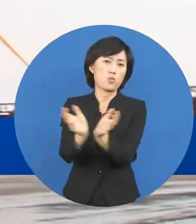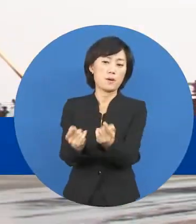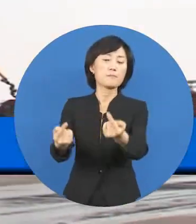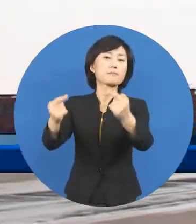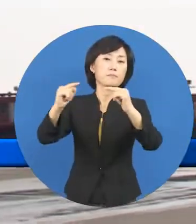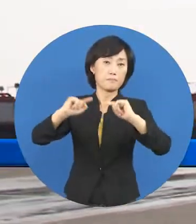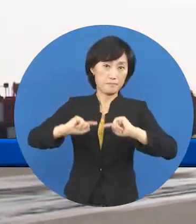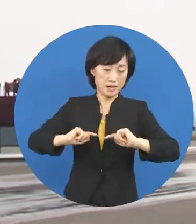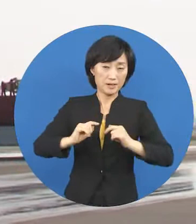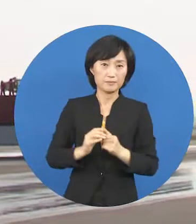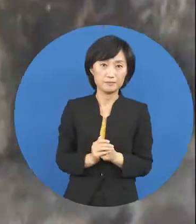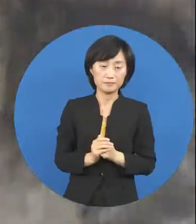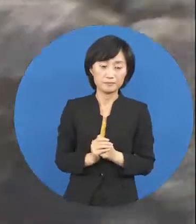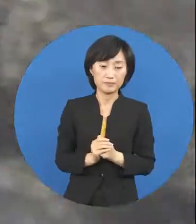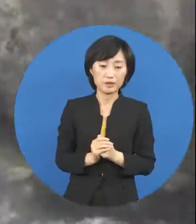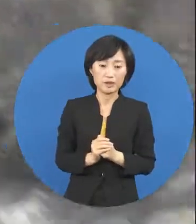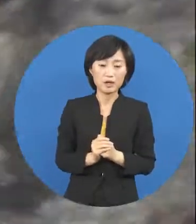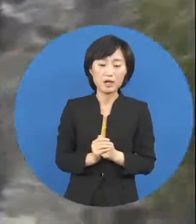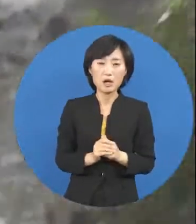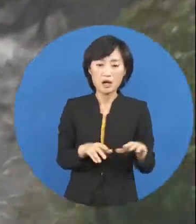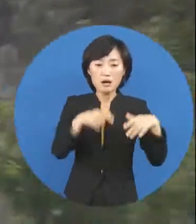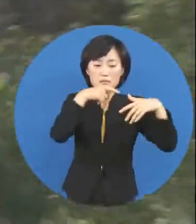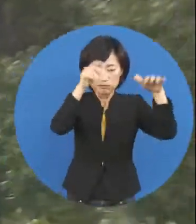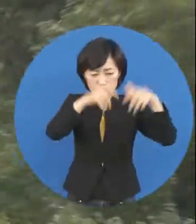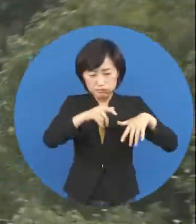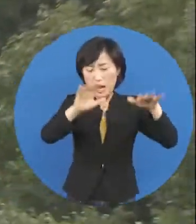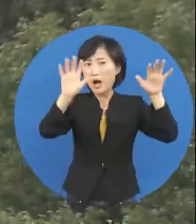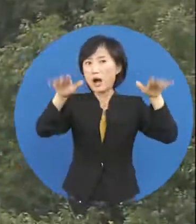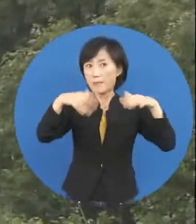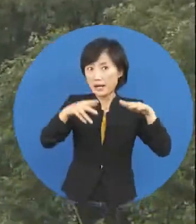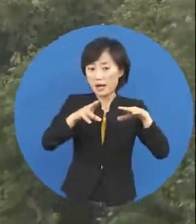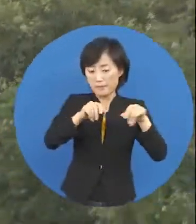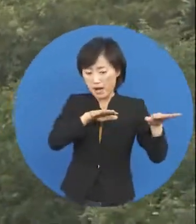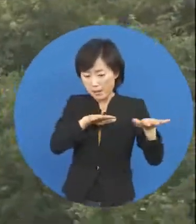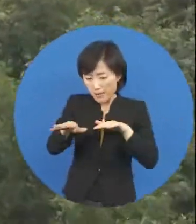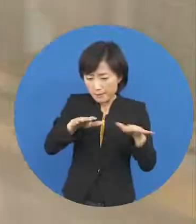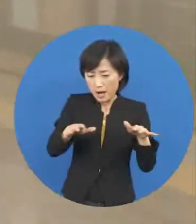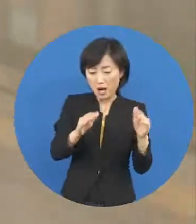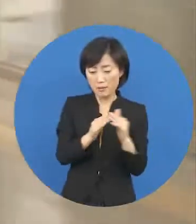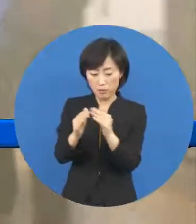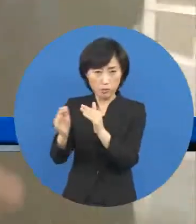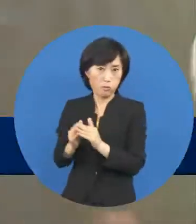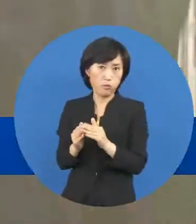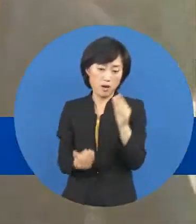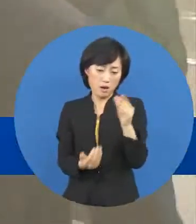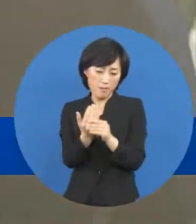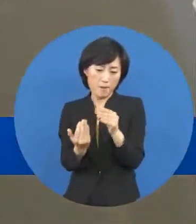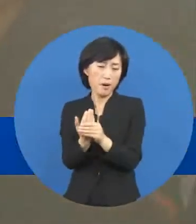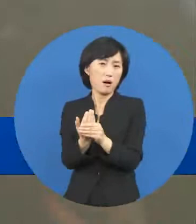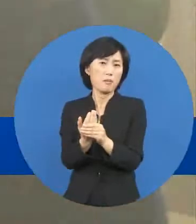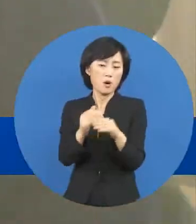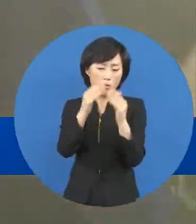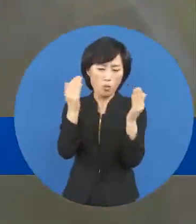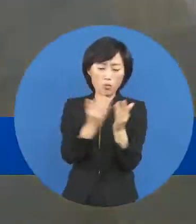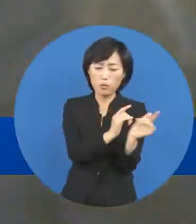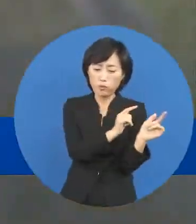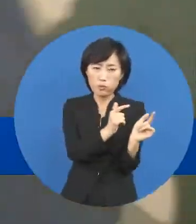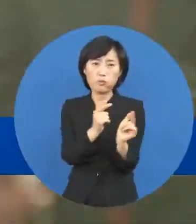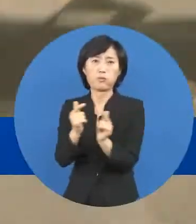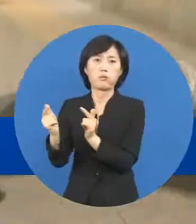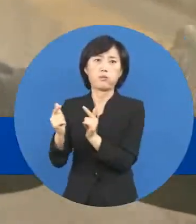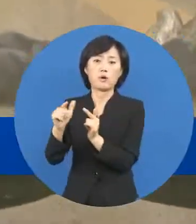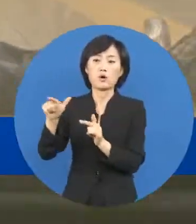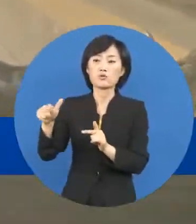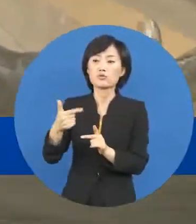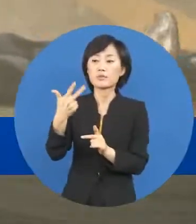기관과 국민이 참여하는데요. 풍수해, 지진해일, 다중밀집시설 대형사고 등 발생 가능한 모든 재해에